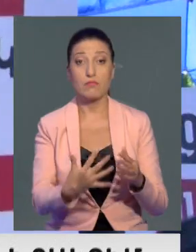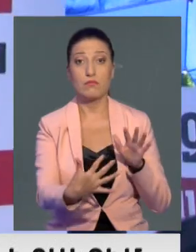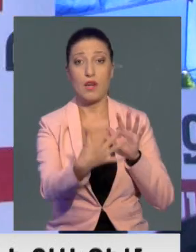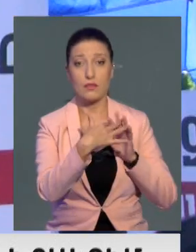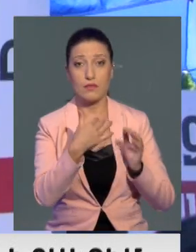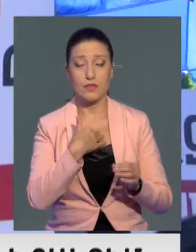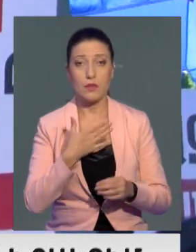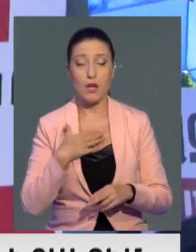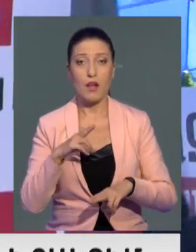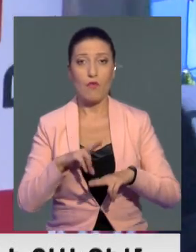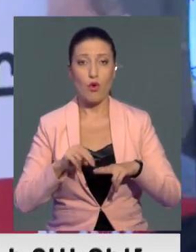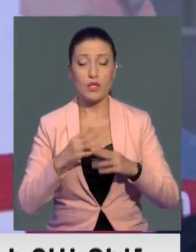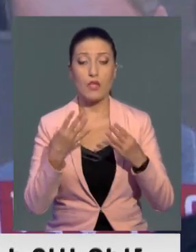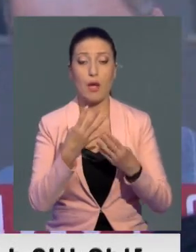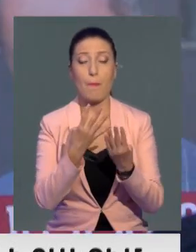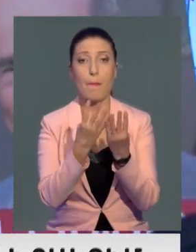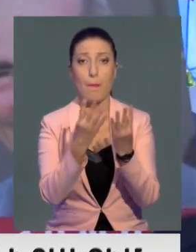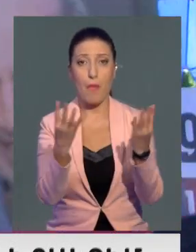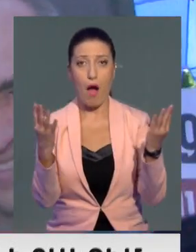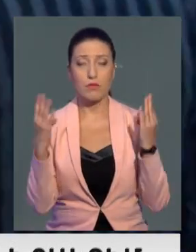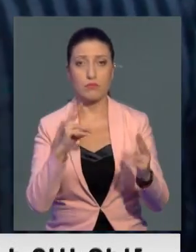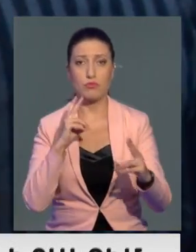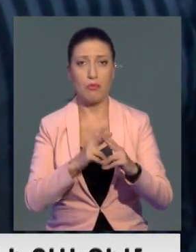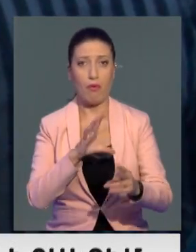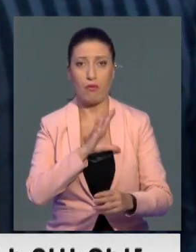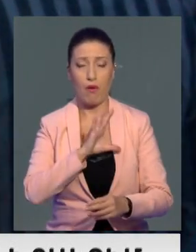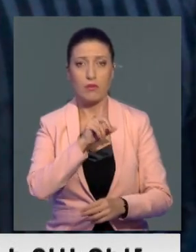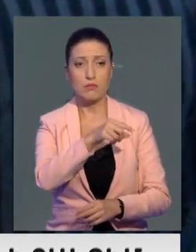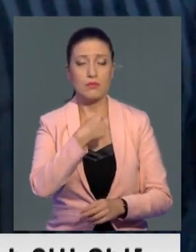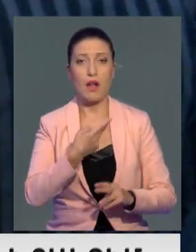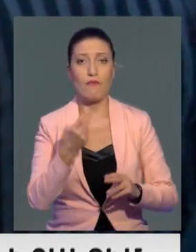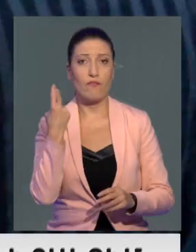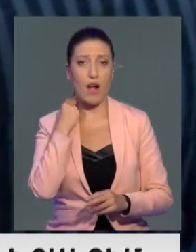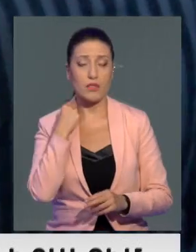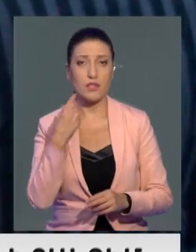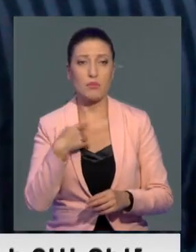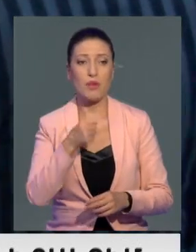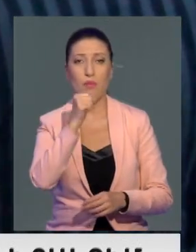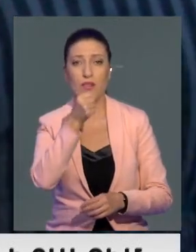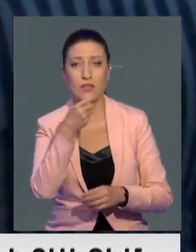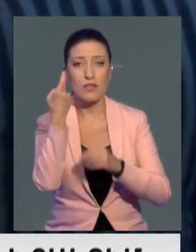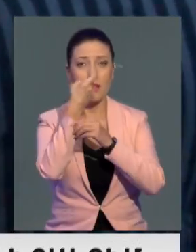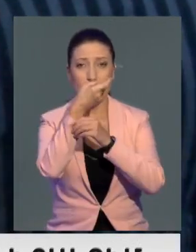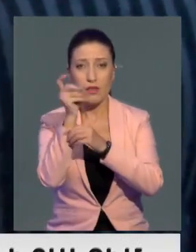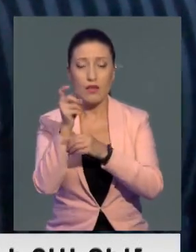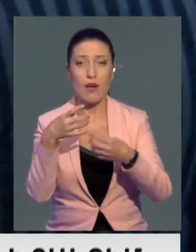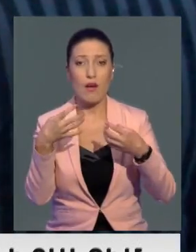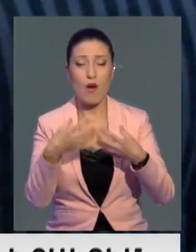նույնիսկ ոստիկանական պատը չխանգարեց, որպեսզի նրանք վնասեն մեր գույքը, նկարահանող խմբի